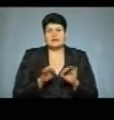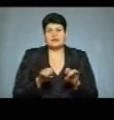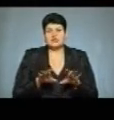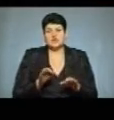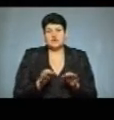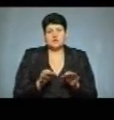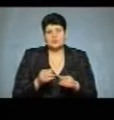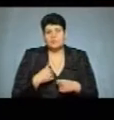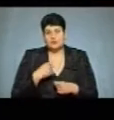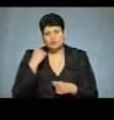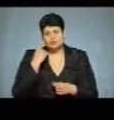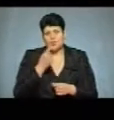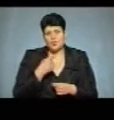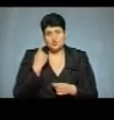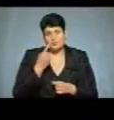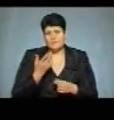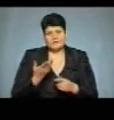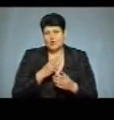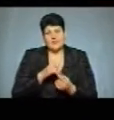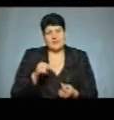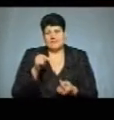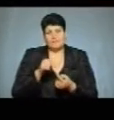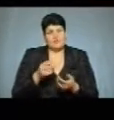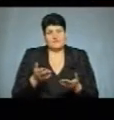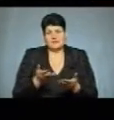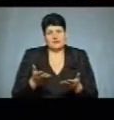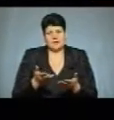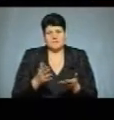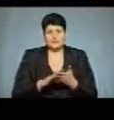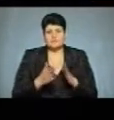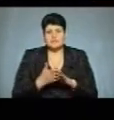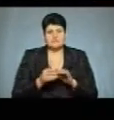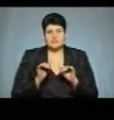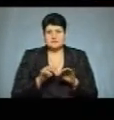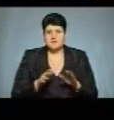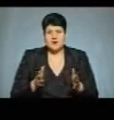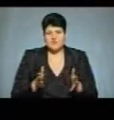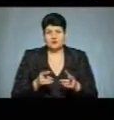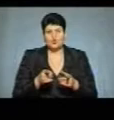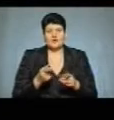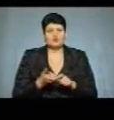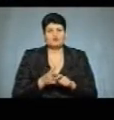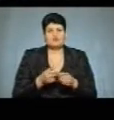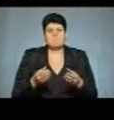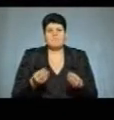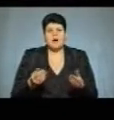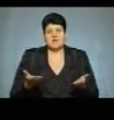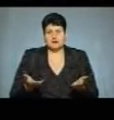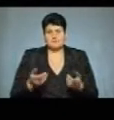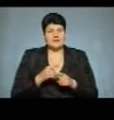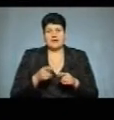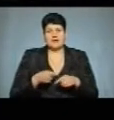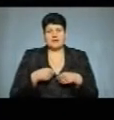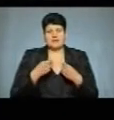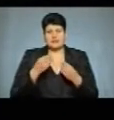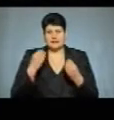думку, особисту думку, воно не відповідає обставинам справи, воно є занадто м'яким. Не дай Боже, такого